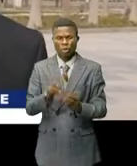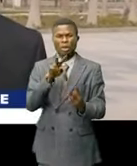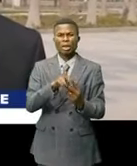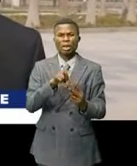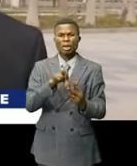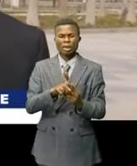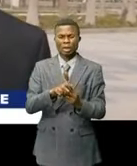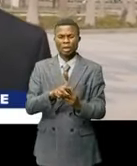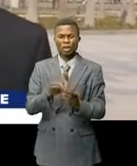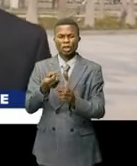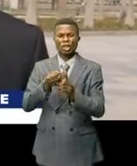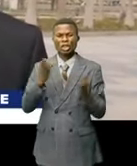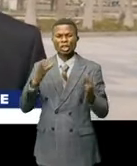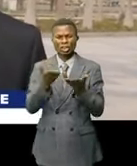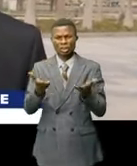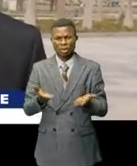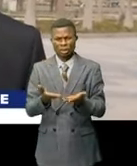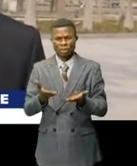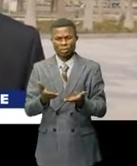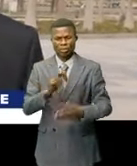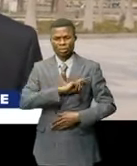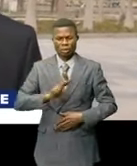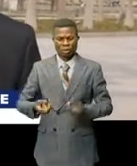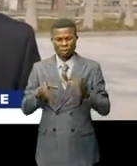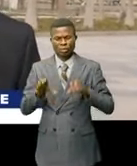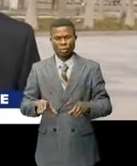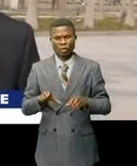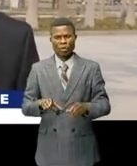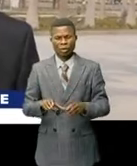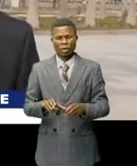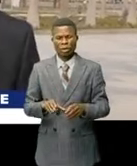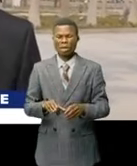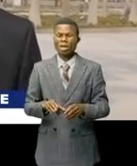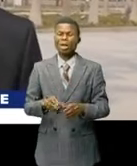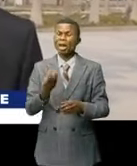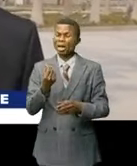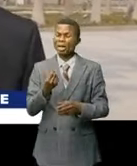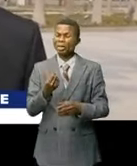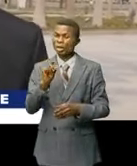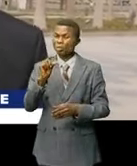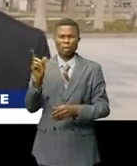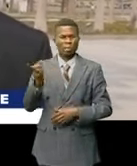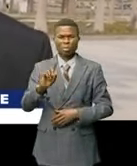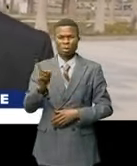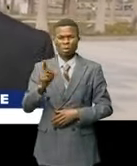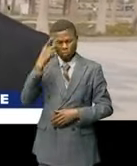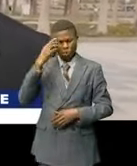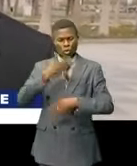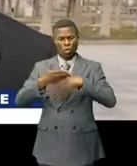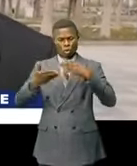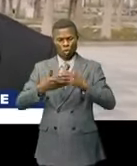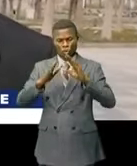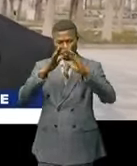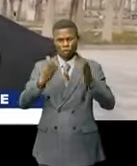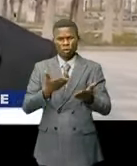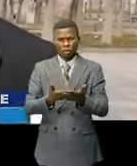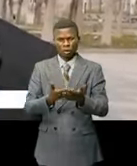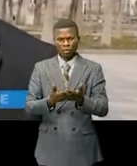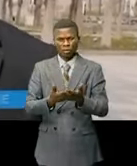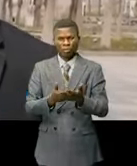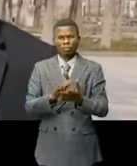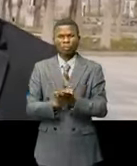des ressources et je ne pense pas que la République démocratique du Congo manque de ressources pour pouvoir lever suffisamment de fonds. Et ce